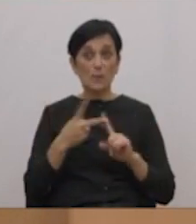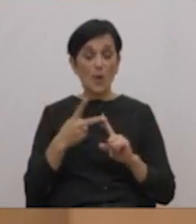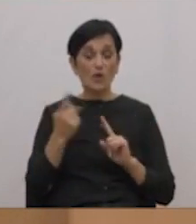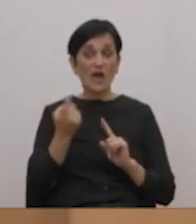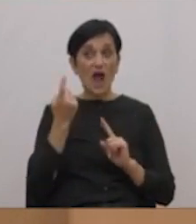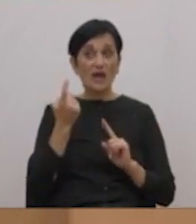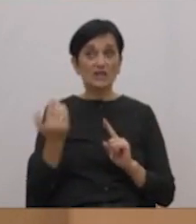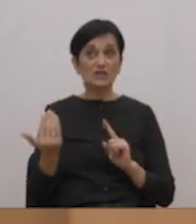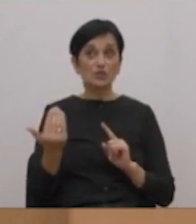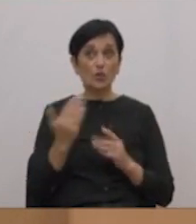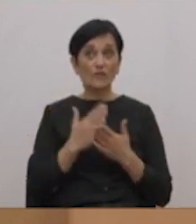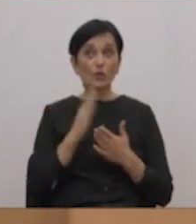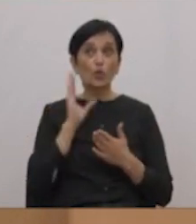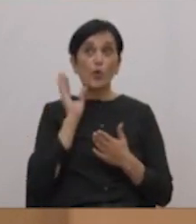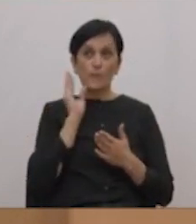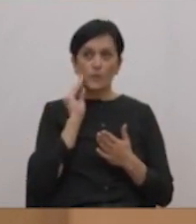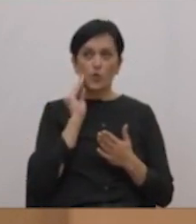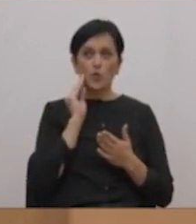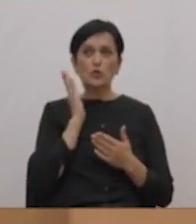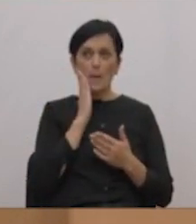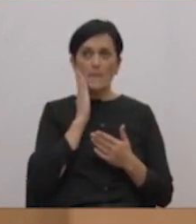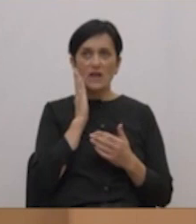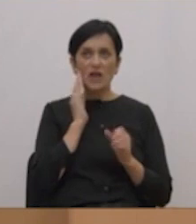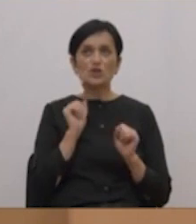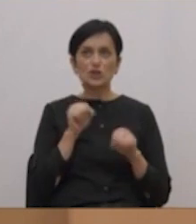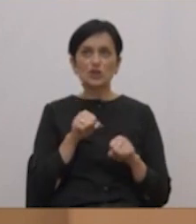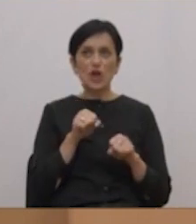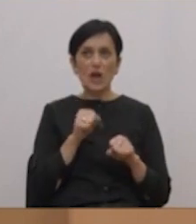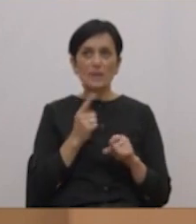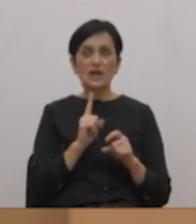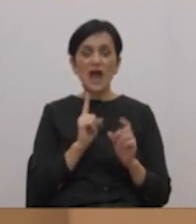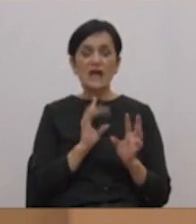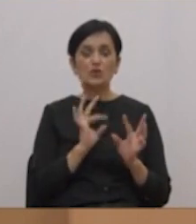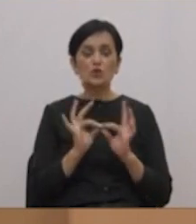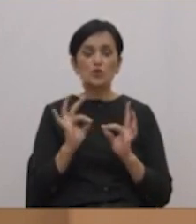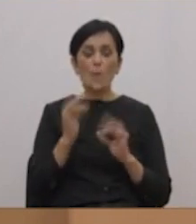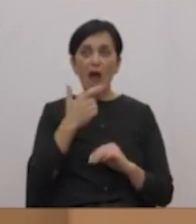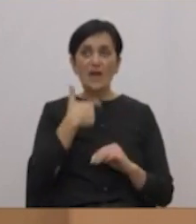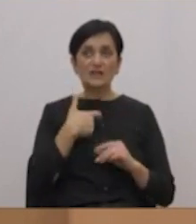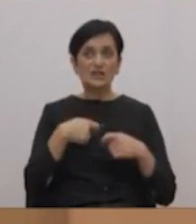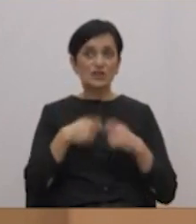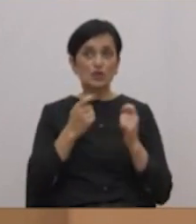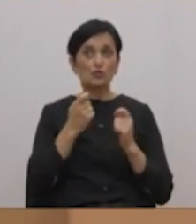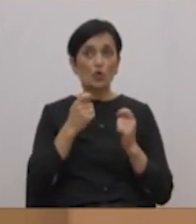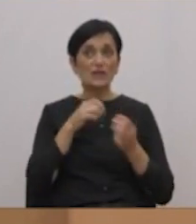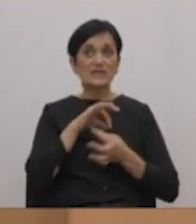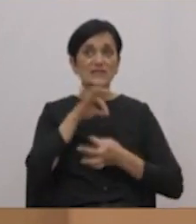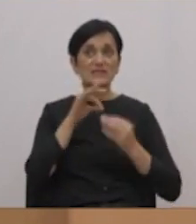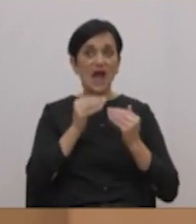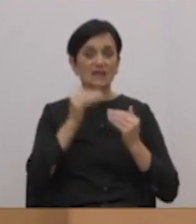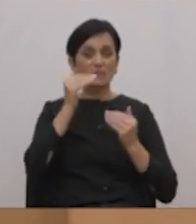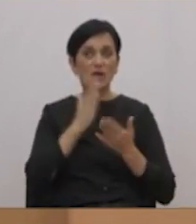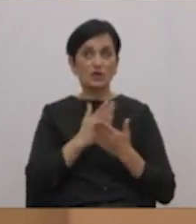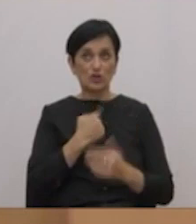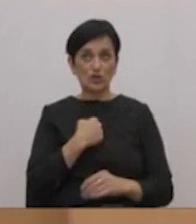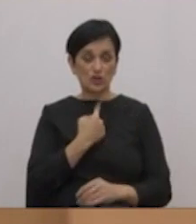ხდება, როდესაც მართლაც შეიძლება რაღაც ნორმები ირღვევა ეთიკის და ცოტა ზედმეტი მოგდის ხოლმე